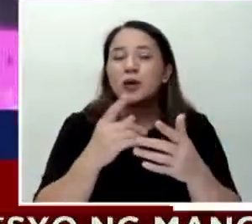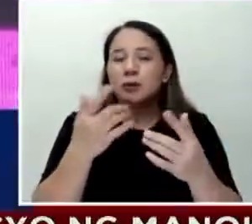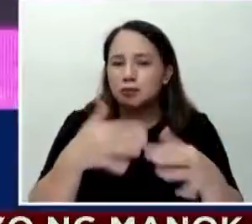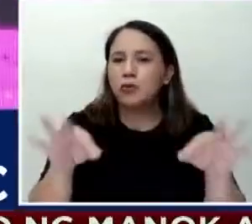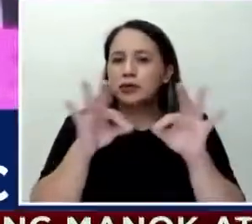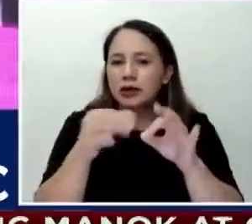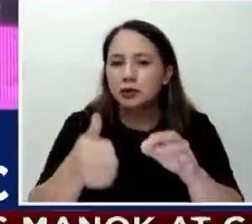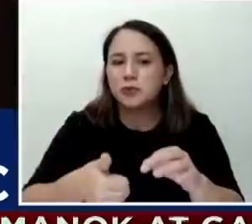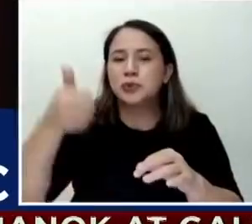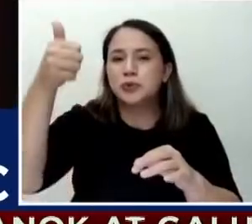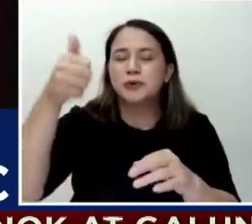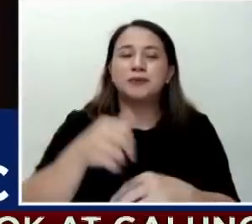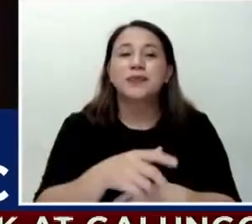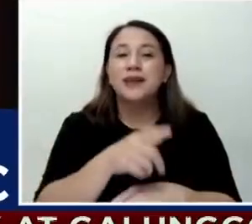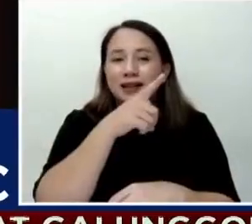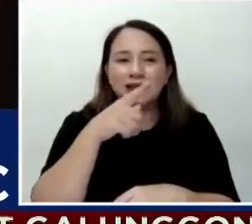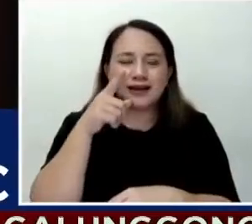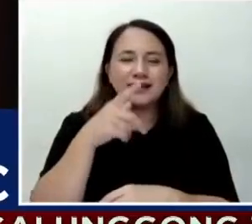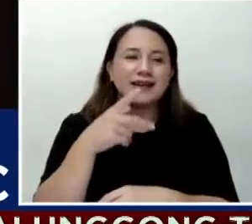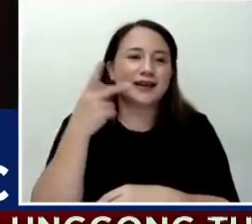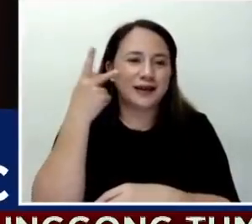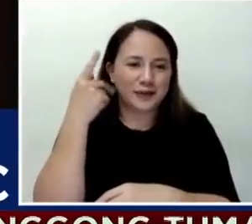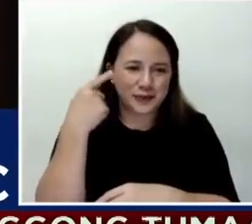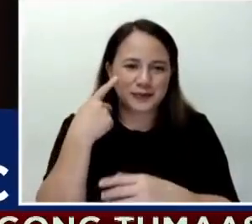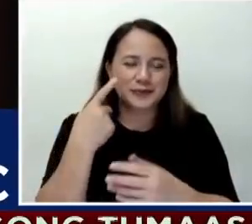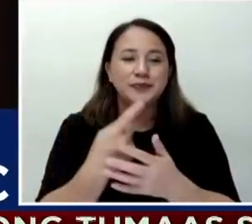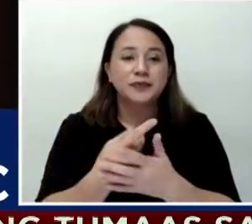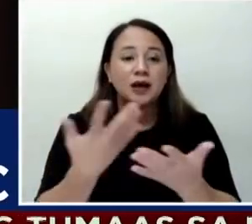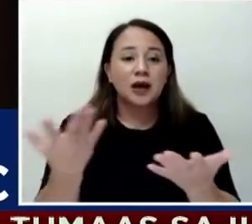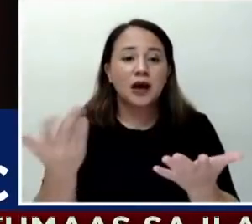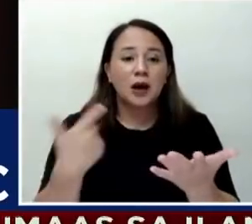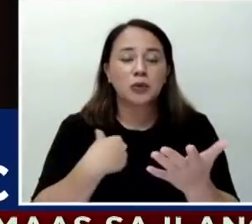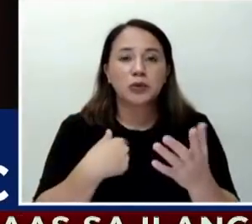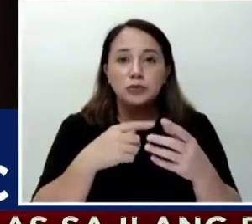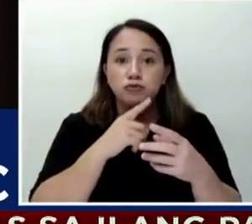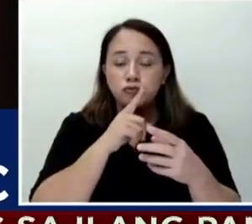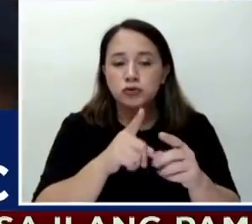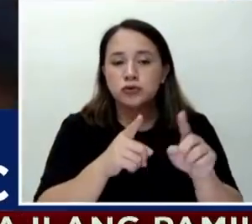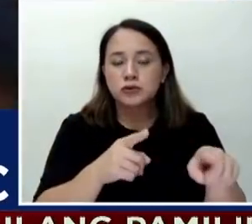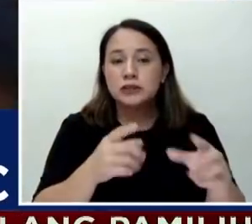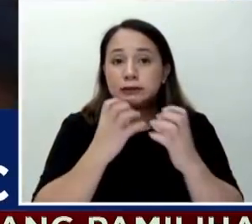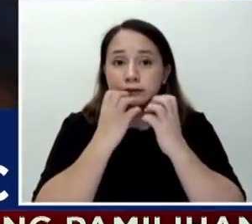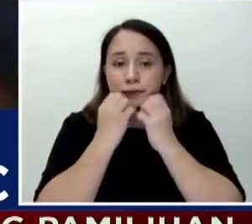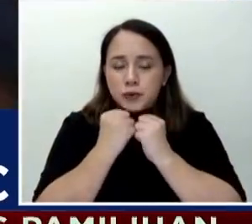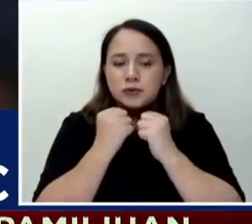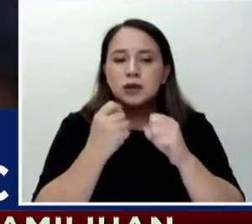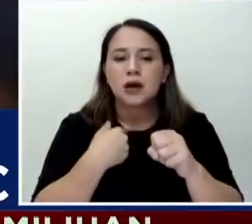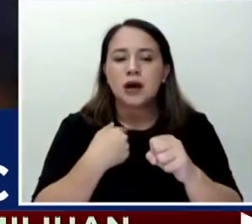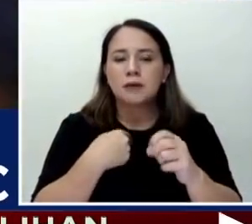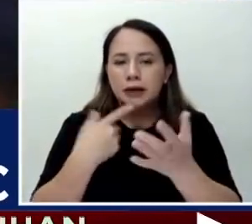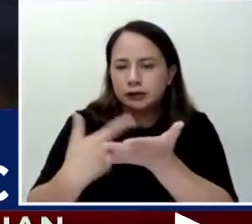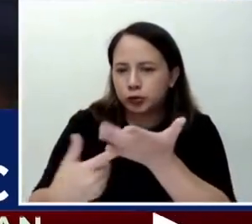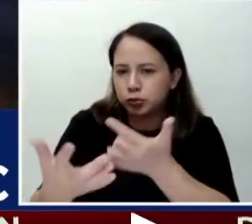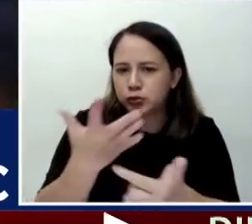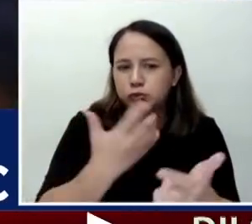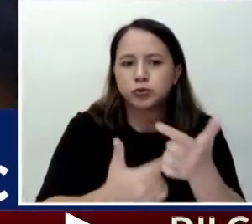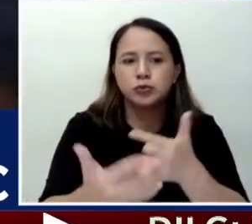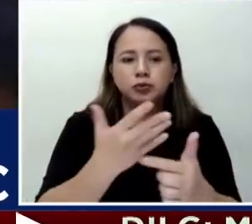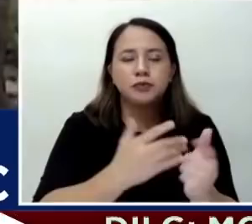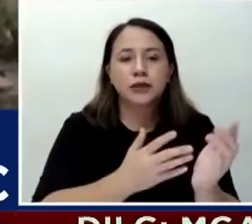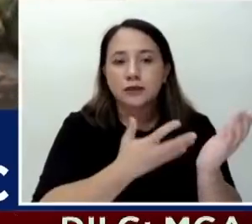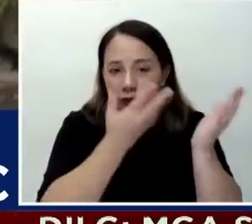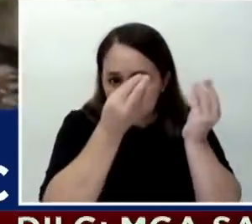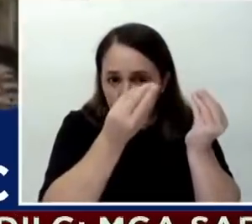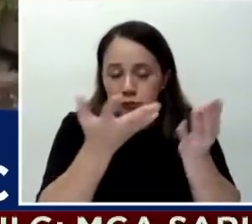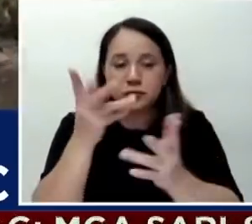at Kiko. Tiniyak naman ni Pangilinan na pinahahalagahan nila ni VP Lenny ang mga debate para maiparating sa mga